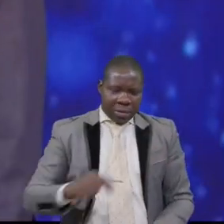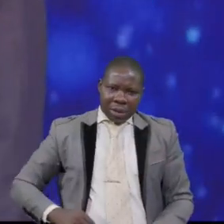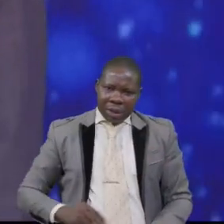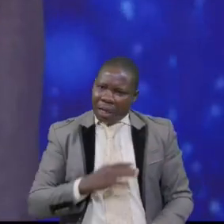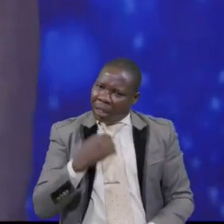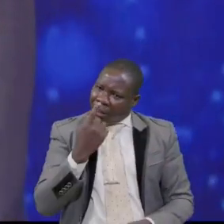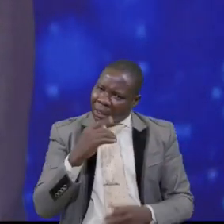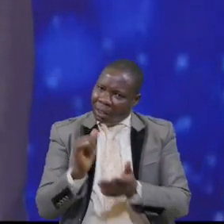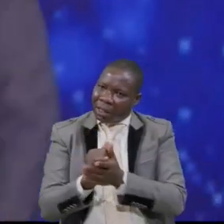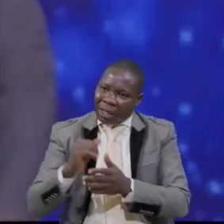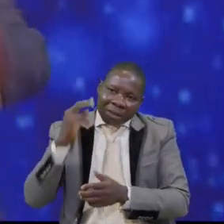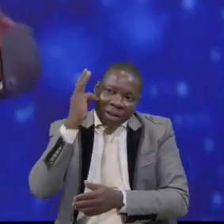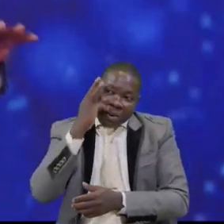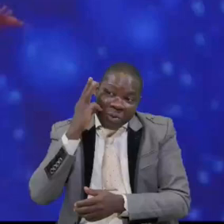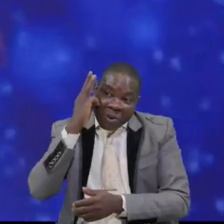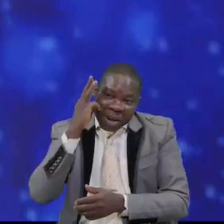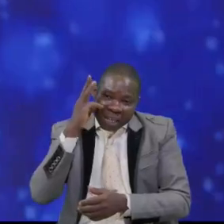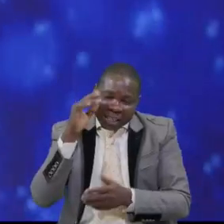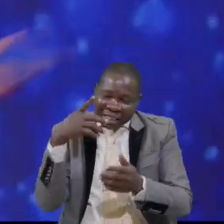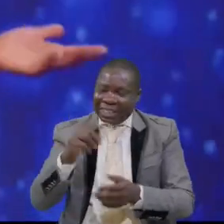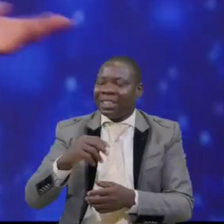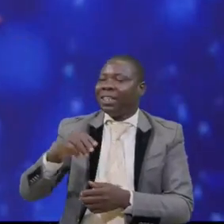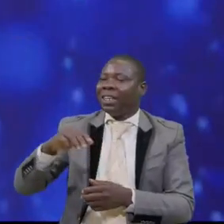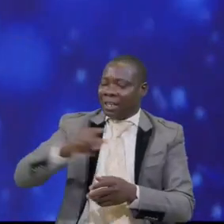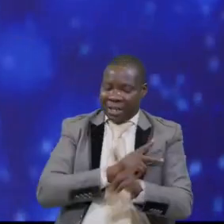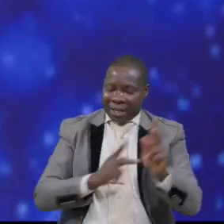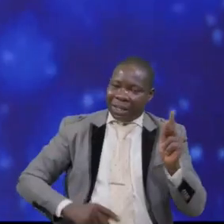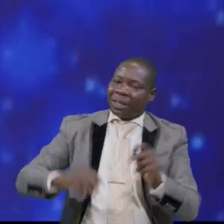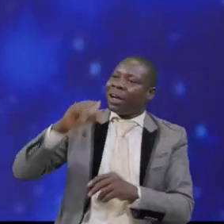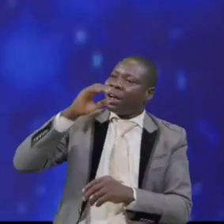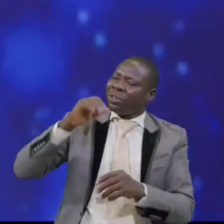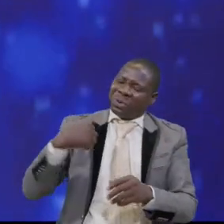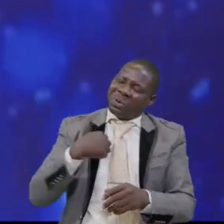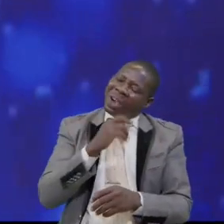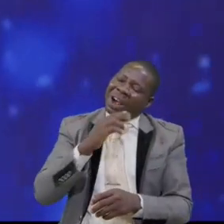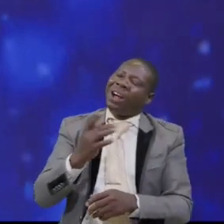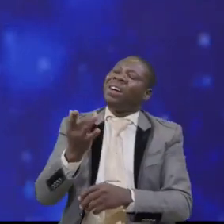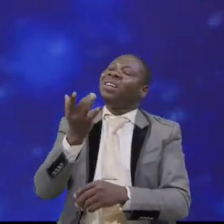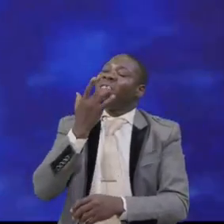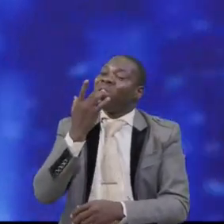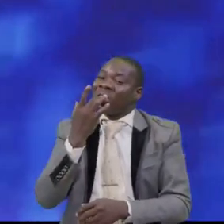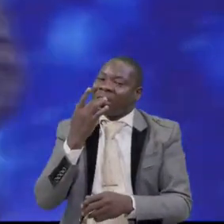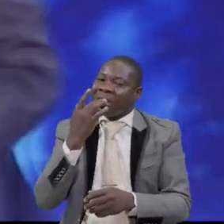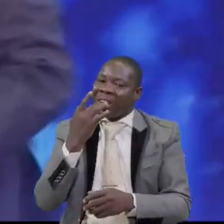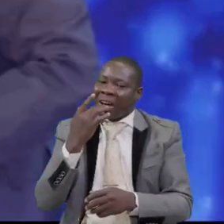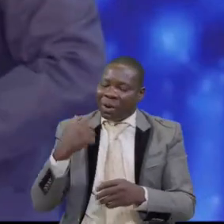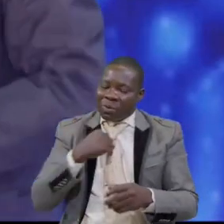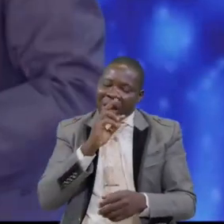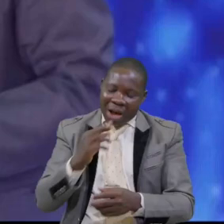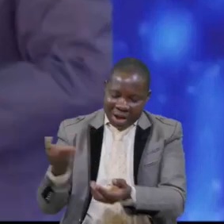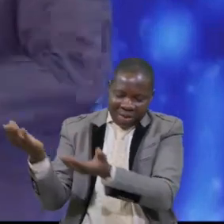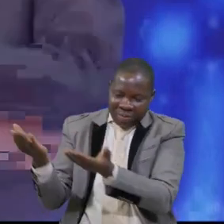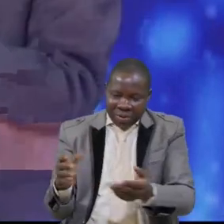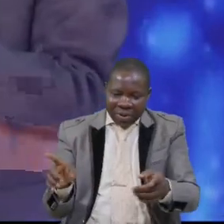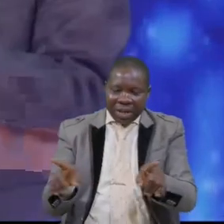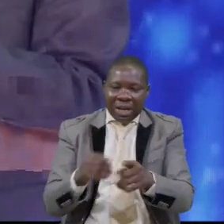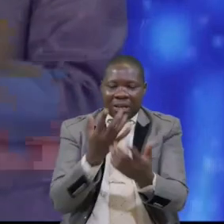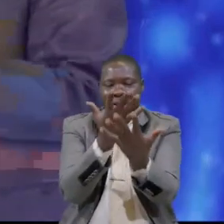voilà c'est le roi, le vin que le boit, roi. Hein. Et tu vous êtes amené comme captif en